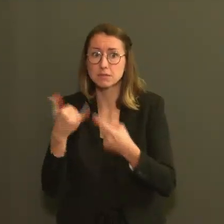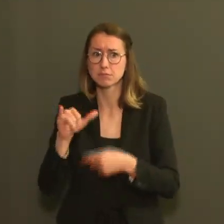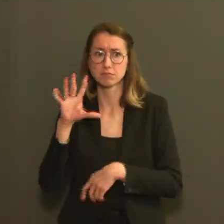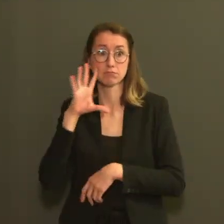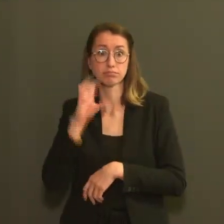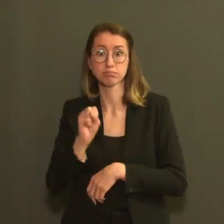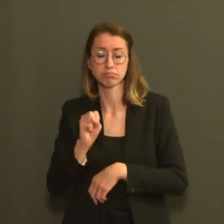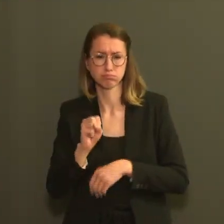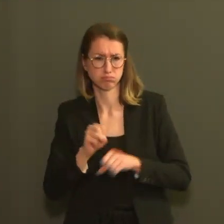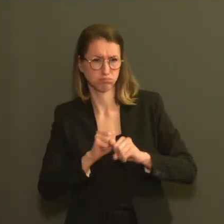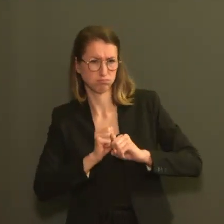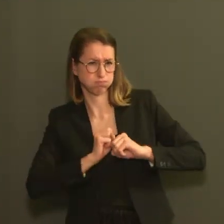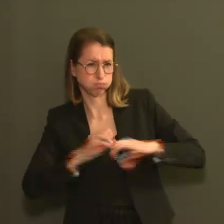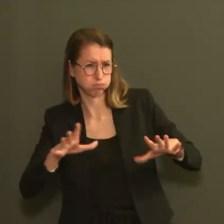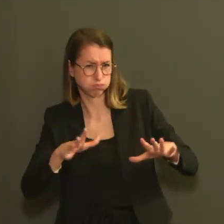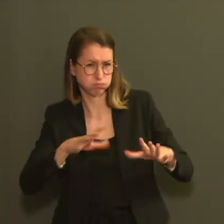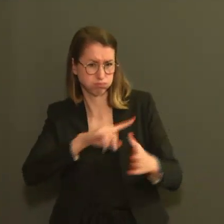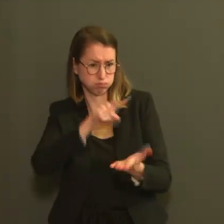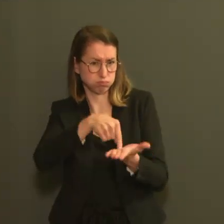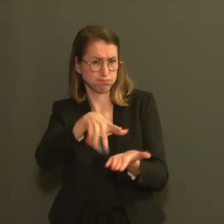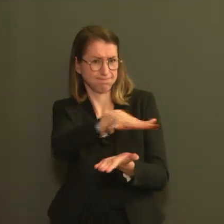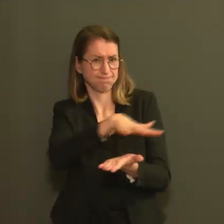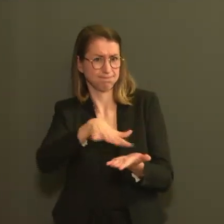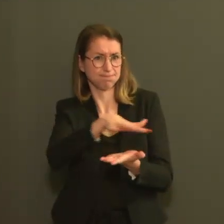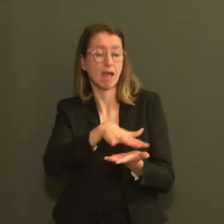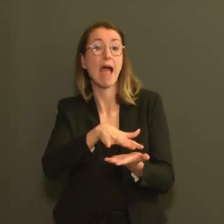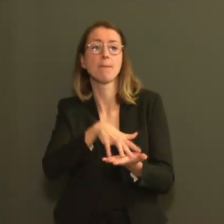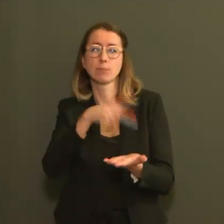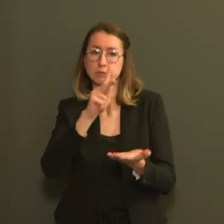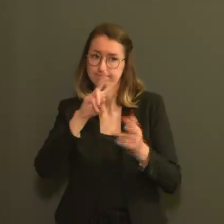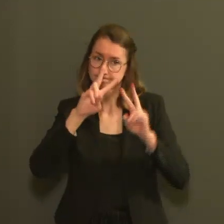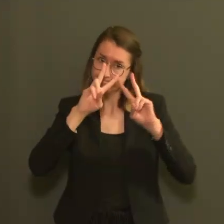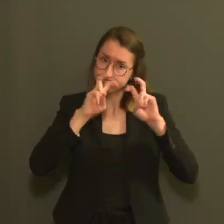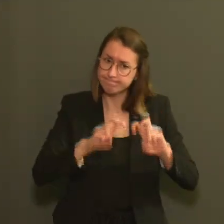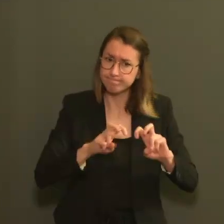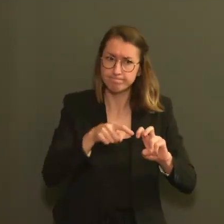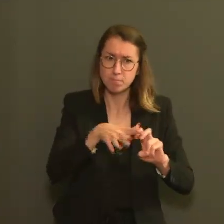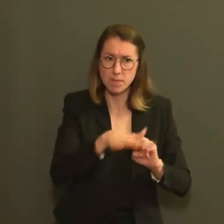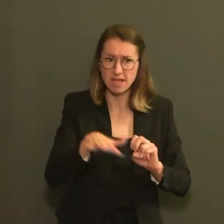autres l'objet du travail des médecins inspecteurs d'hygiène.